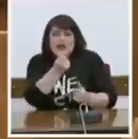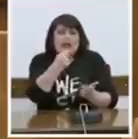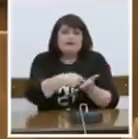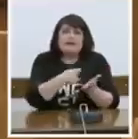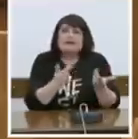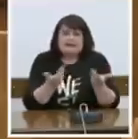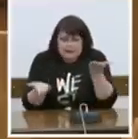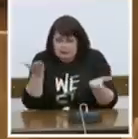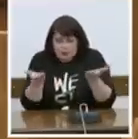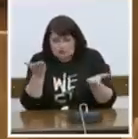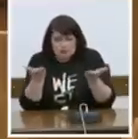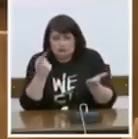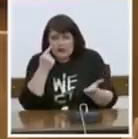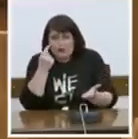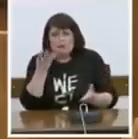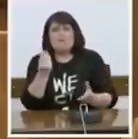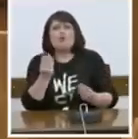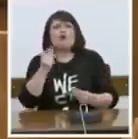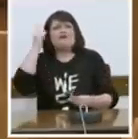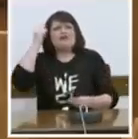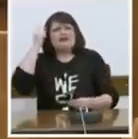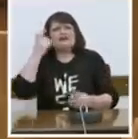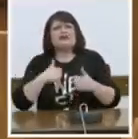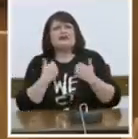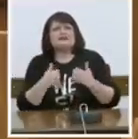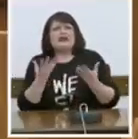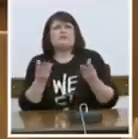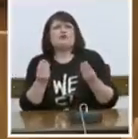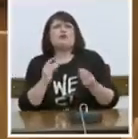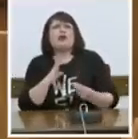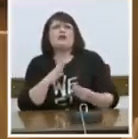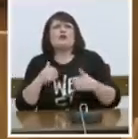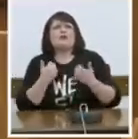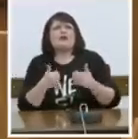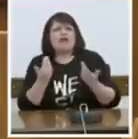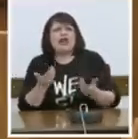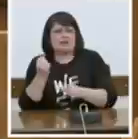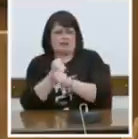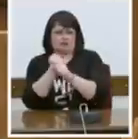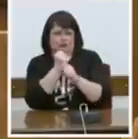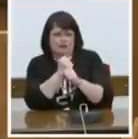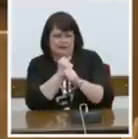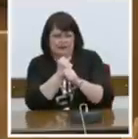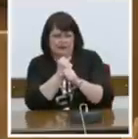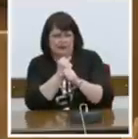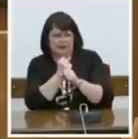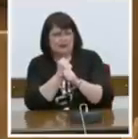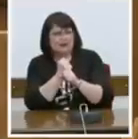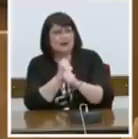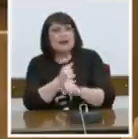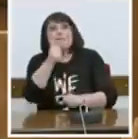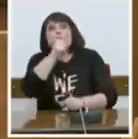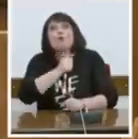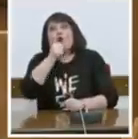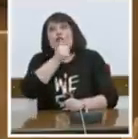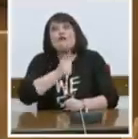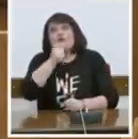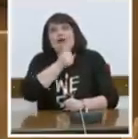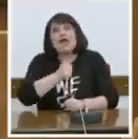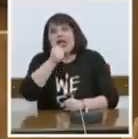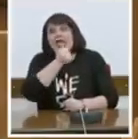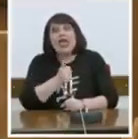περισσότεροι άνθρωποι, οι φοιτητές, οι νέοι άνθρωποι, η νέα γενιά, οι νέοι εργαζόμενοι στενάζουν υπό το